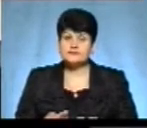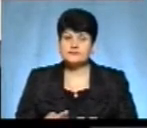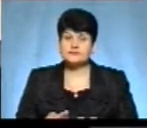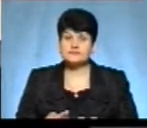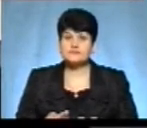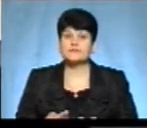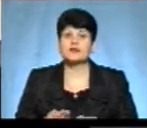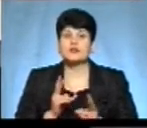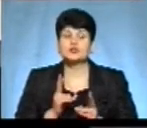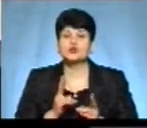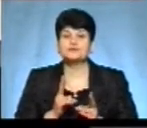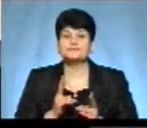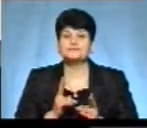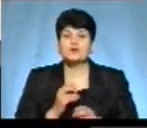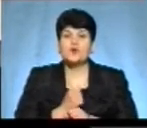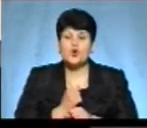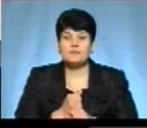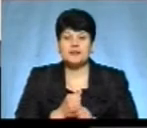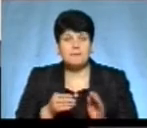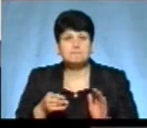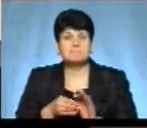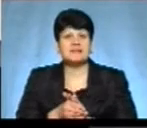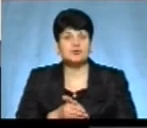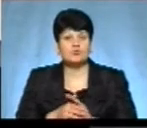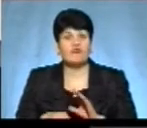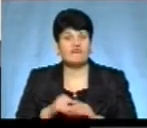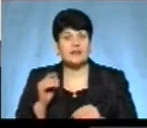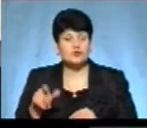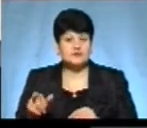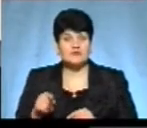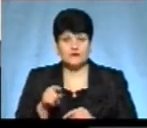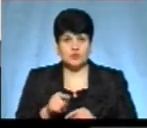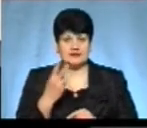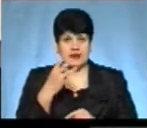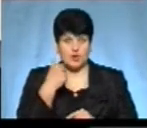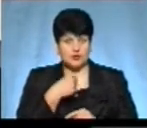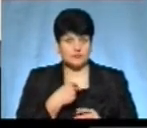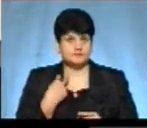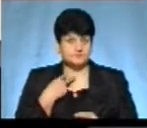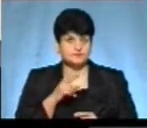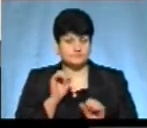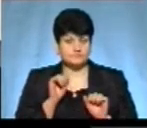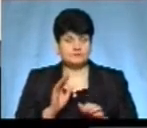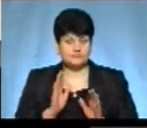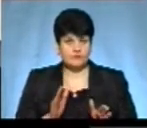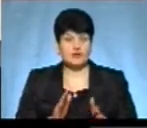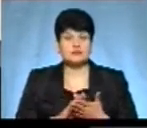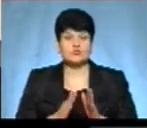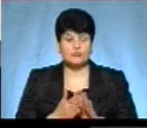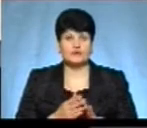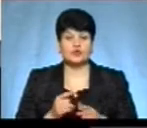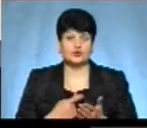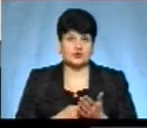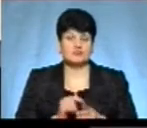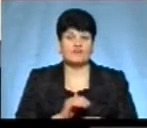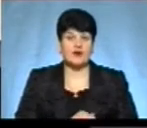саме, хто здійснює так званий підкуп виборців, для нього передбачено до 3 років позбавлення волі за умови доведення цього факту,